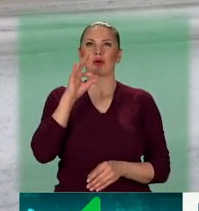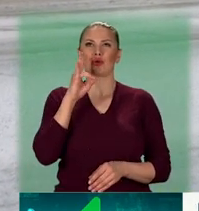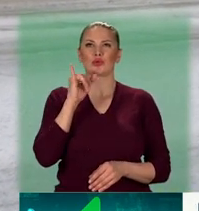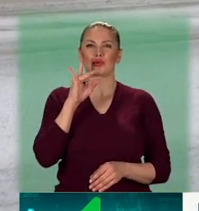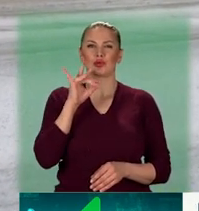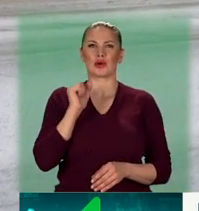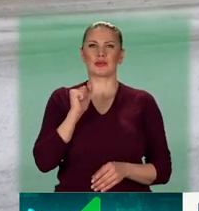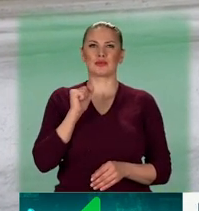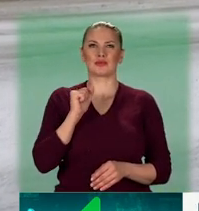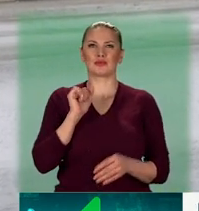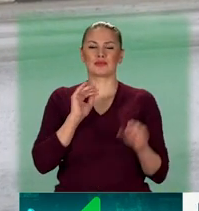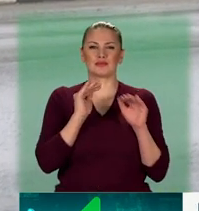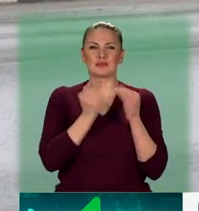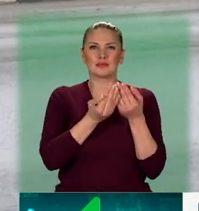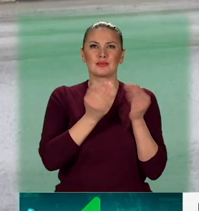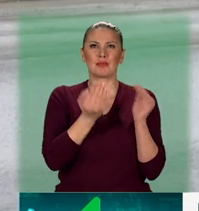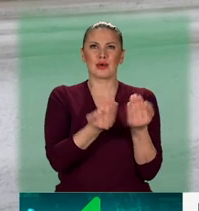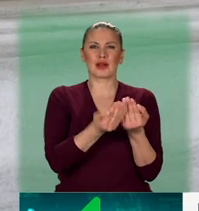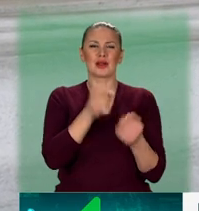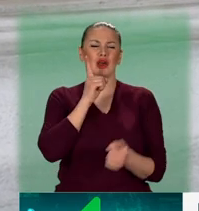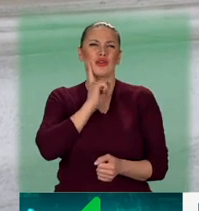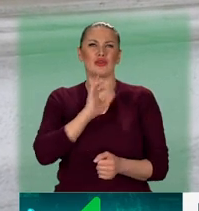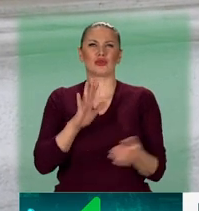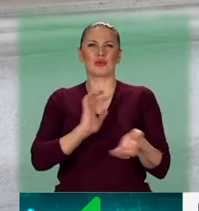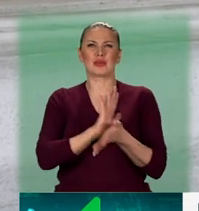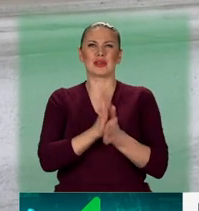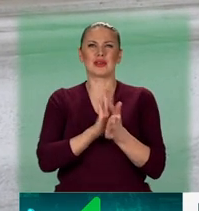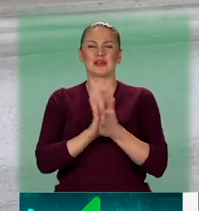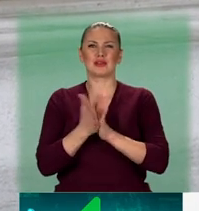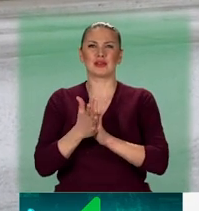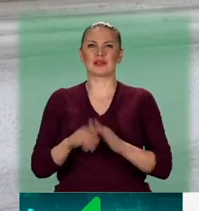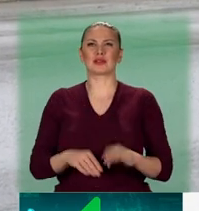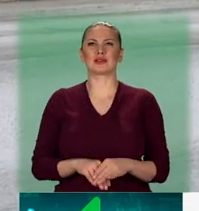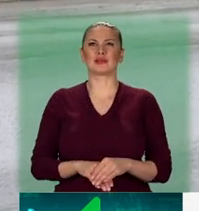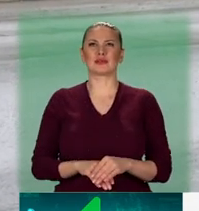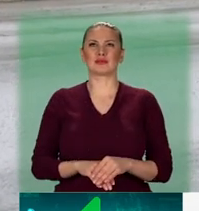Конурка маленькая была. Неудобно. Место тесное, маленькое.